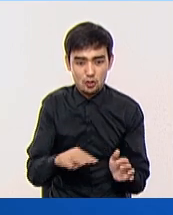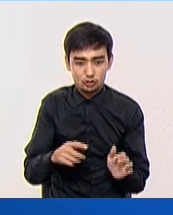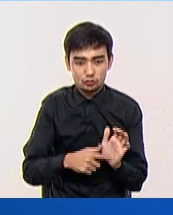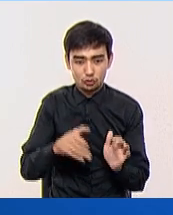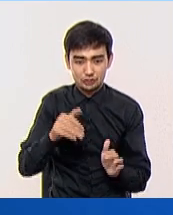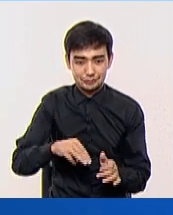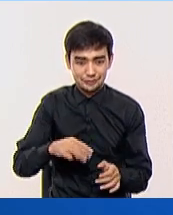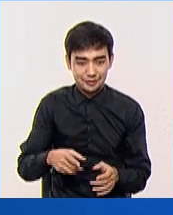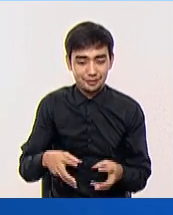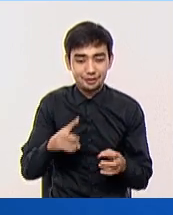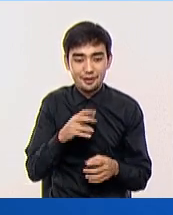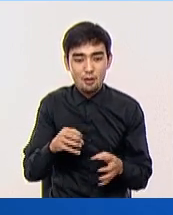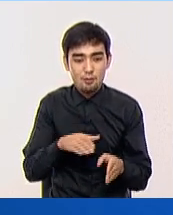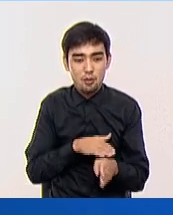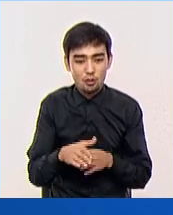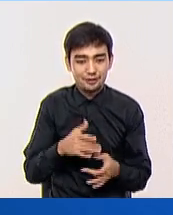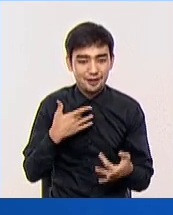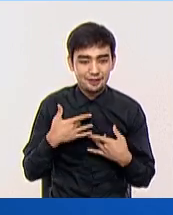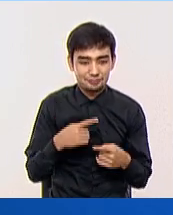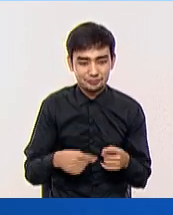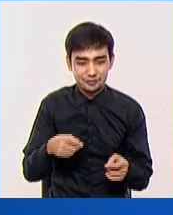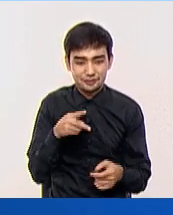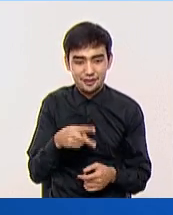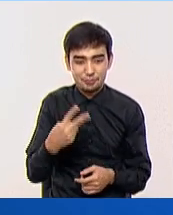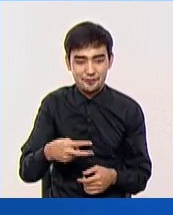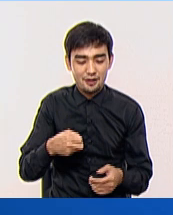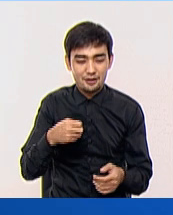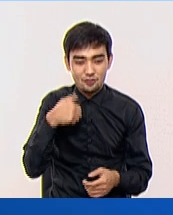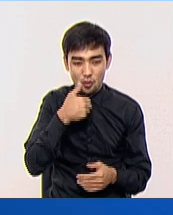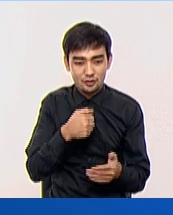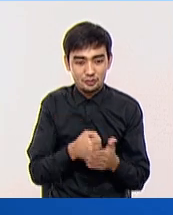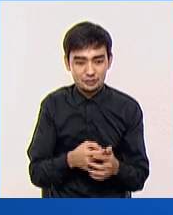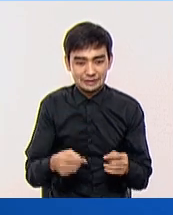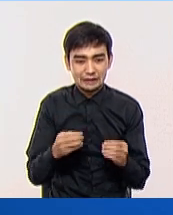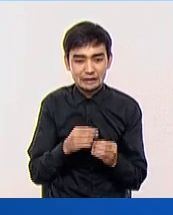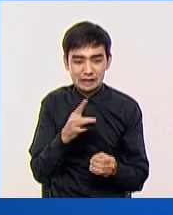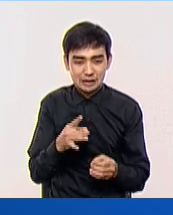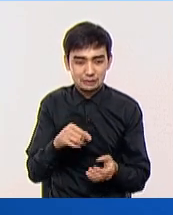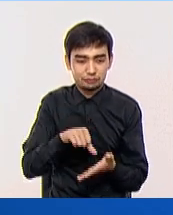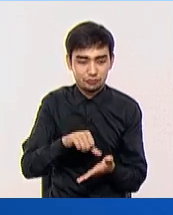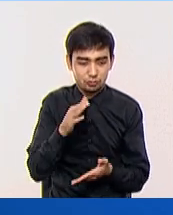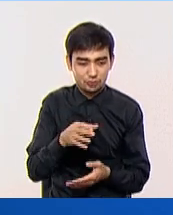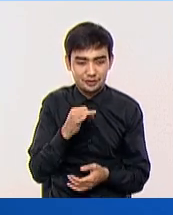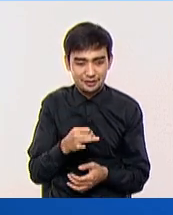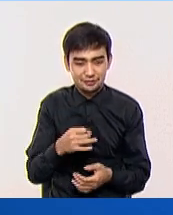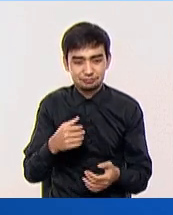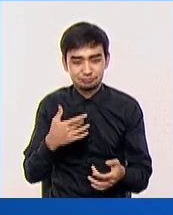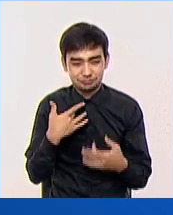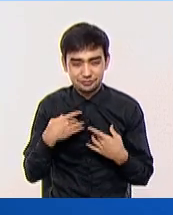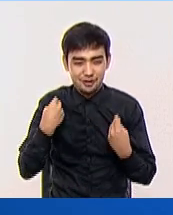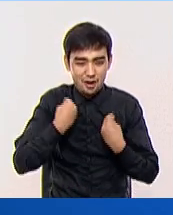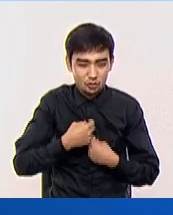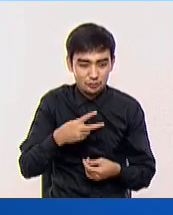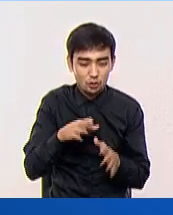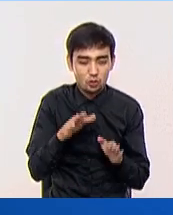246 700 000 тенге рассчитан на полный театральный сезон. До конца 2021 года ожидается 10 постановок спектакля. Декорация, костюмы